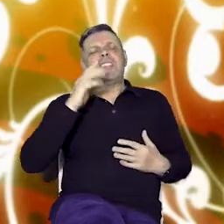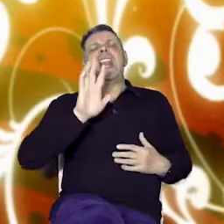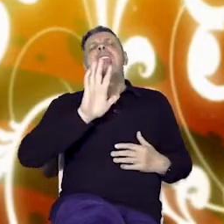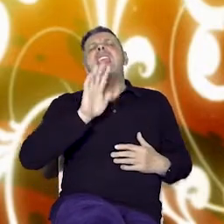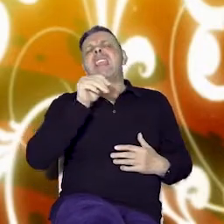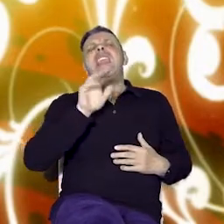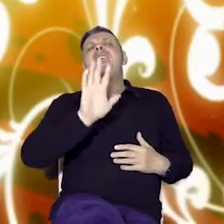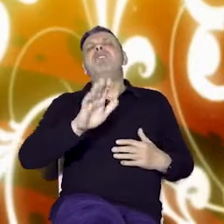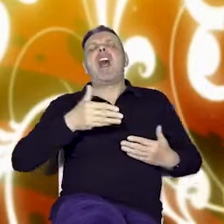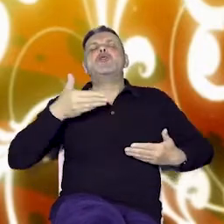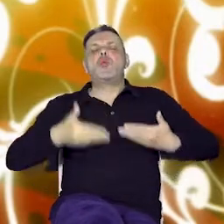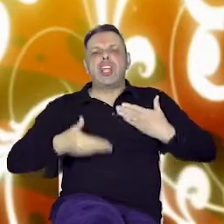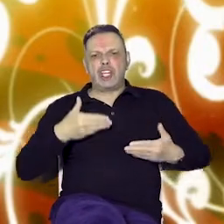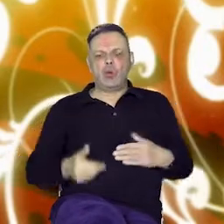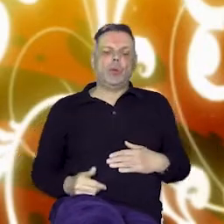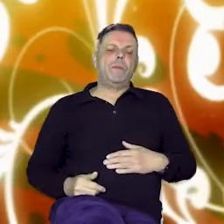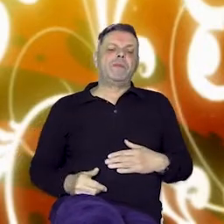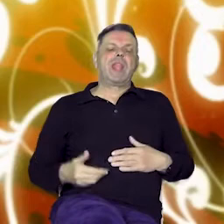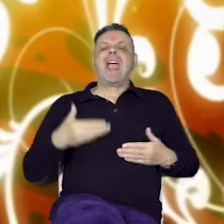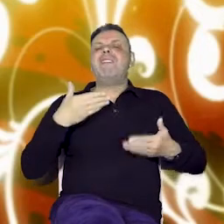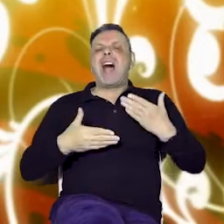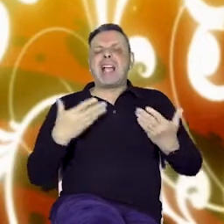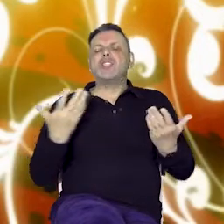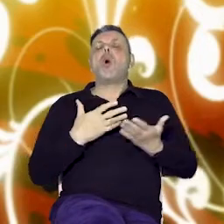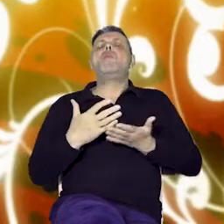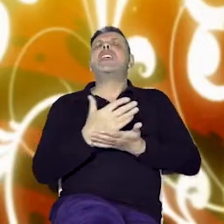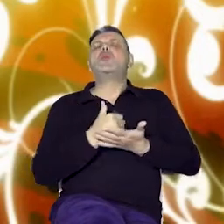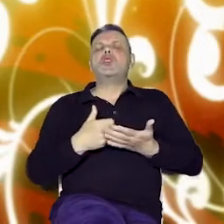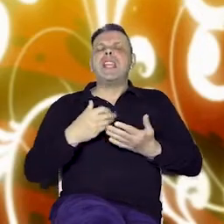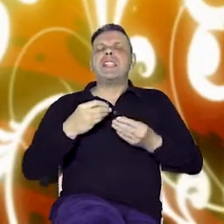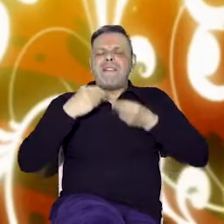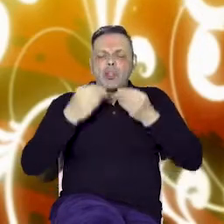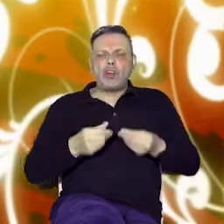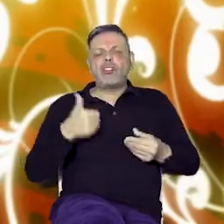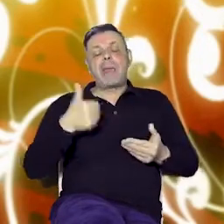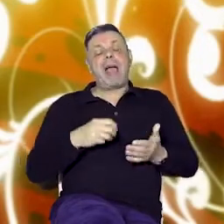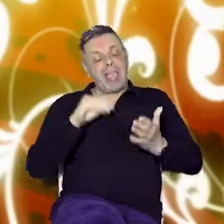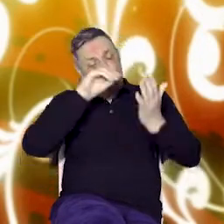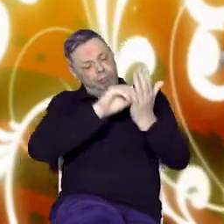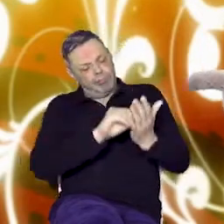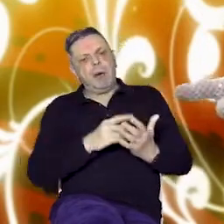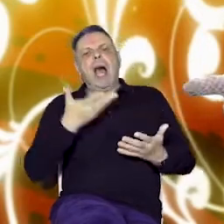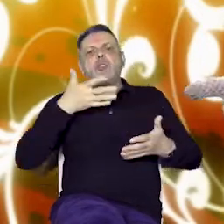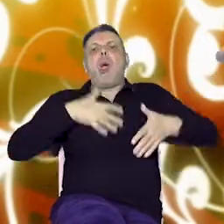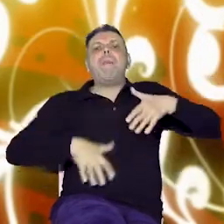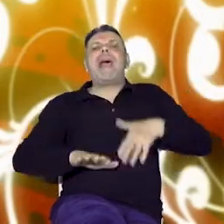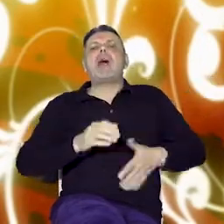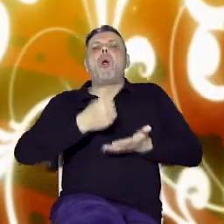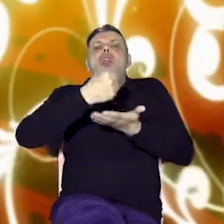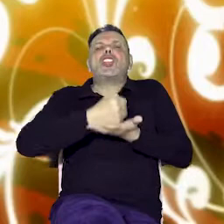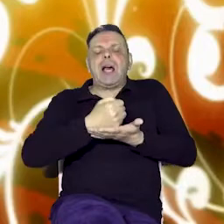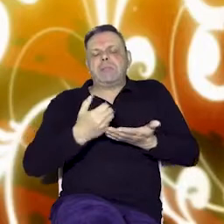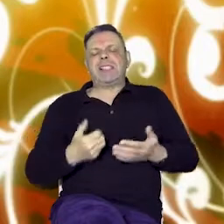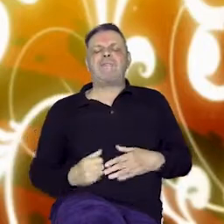Ali analitička vaga s kojom se služi savjetovalište ima jednu sjajnu stavku, a to je metabolička starost.